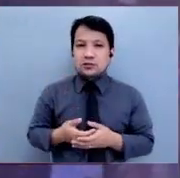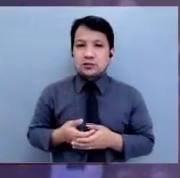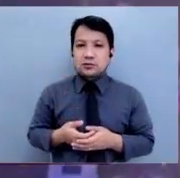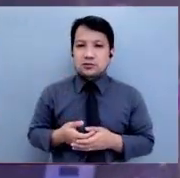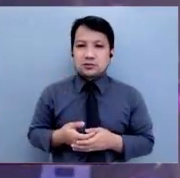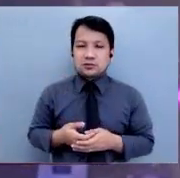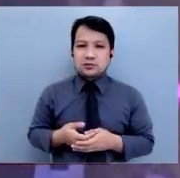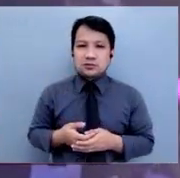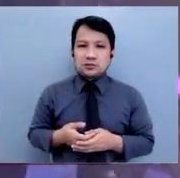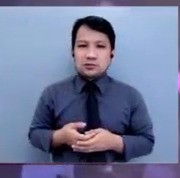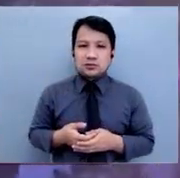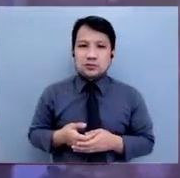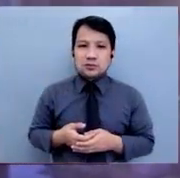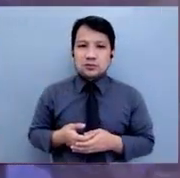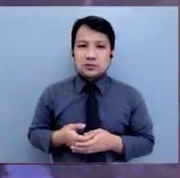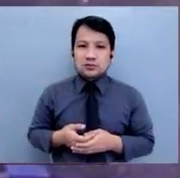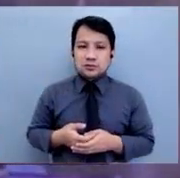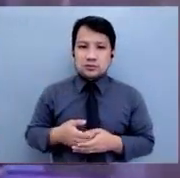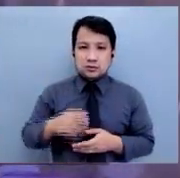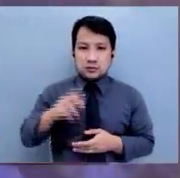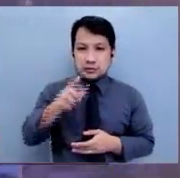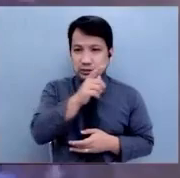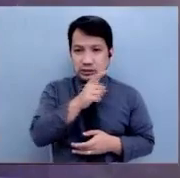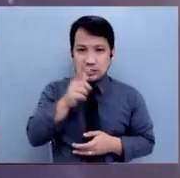Lenny Robredo!